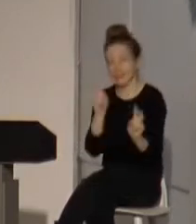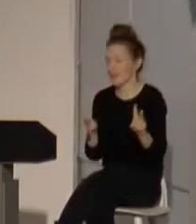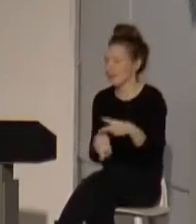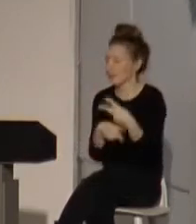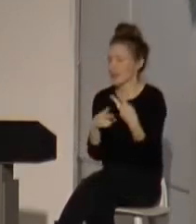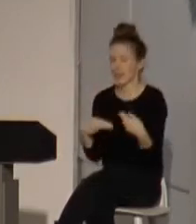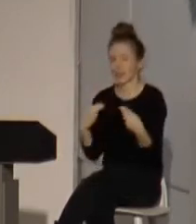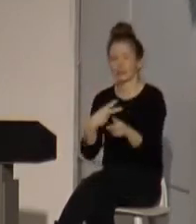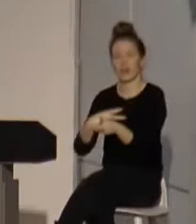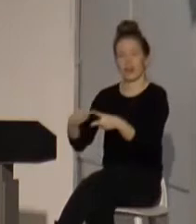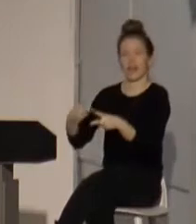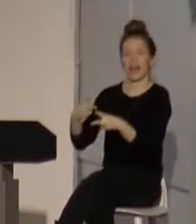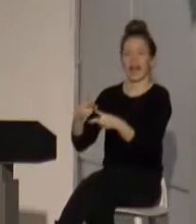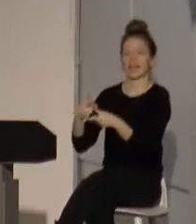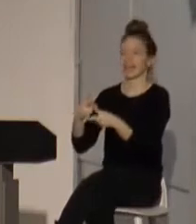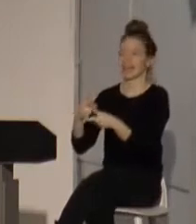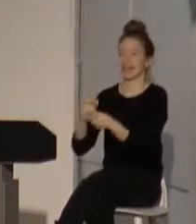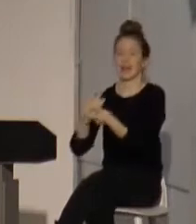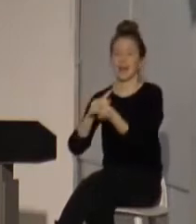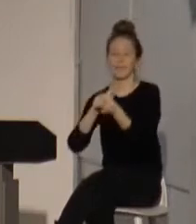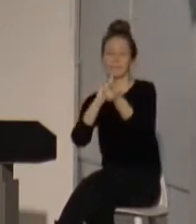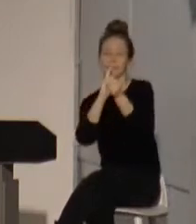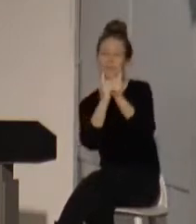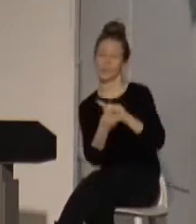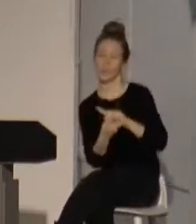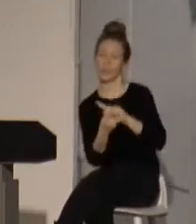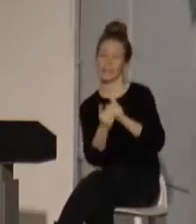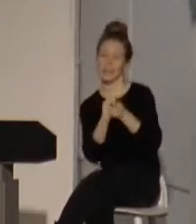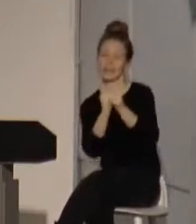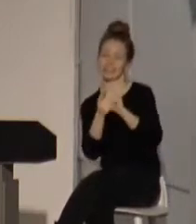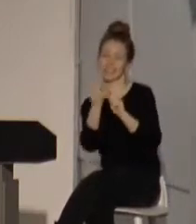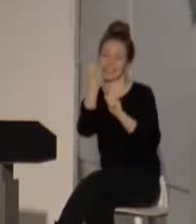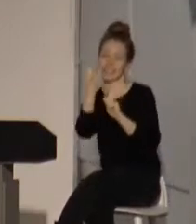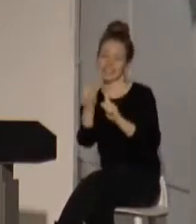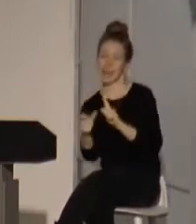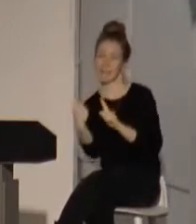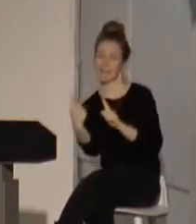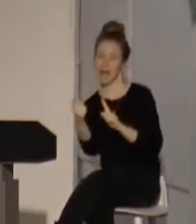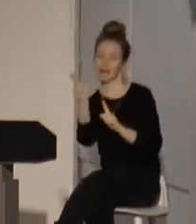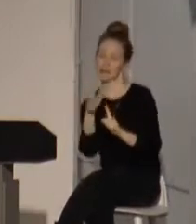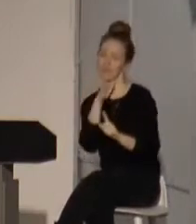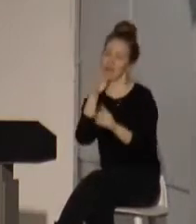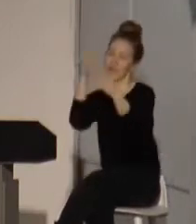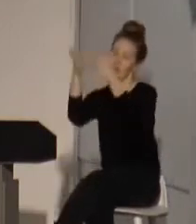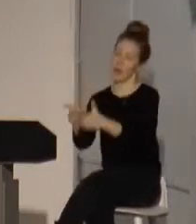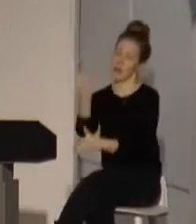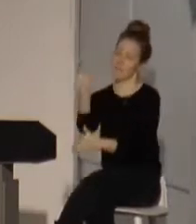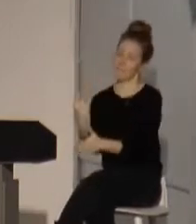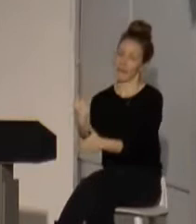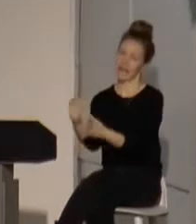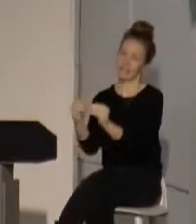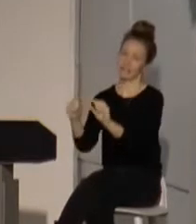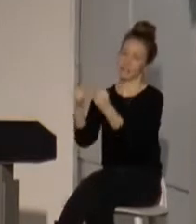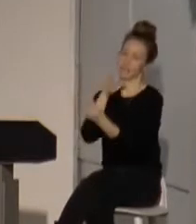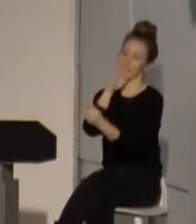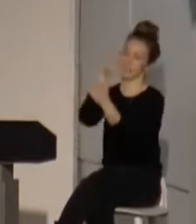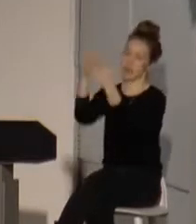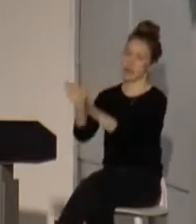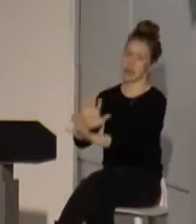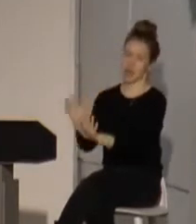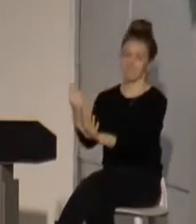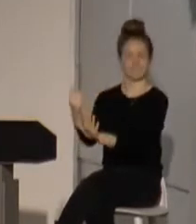להיות אך ורק מתורגמת דרך פרט, הבעיה שנמצאת בתוך פרט עם שונות,